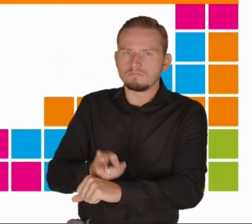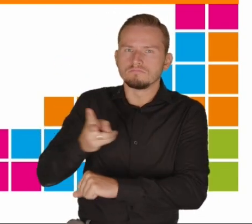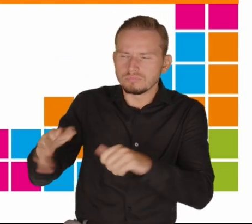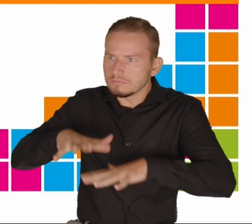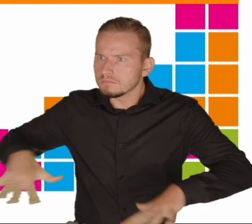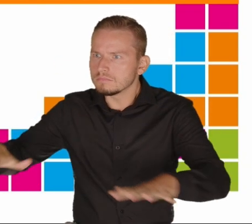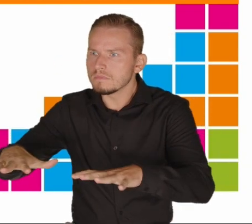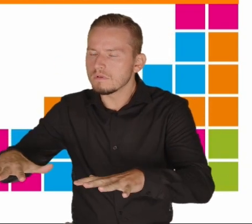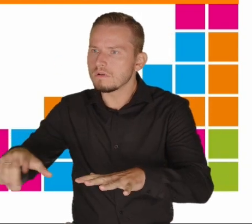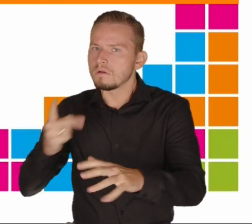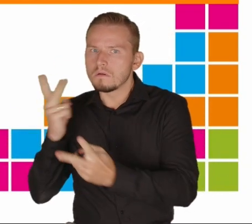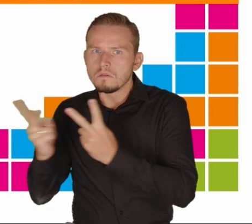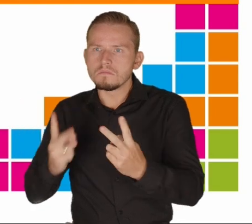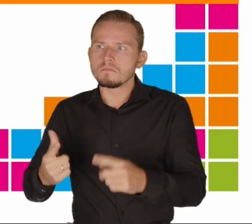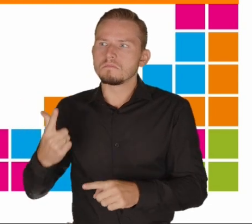coraz częściej słyszymy.